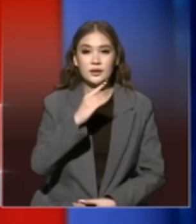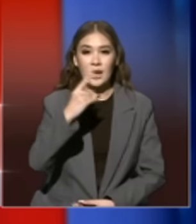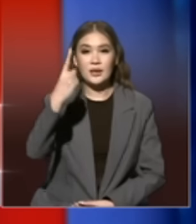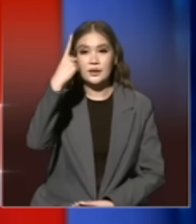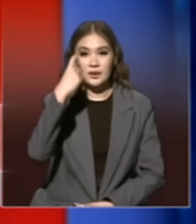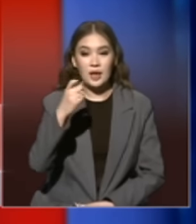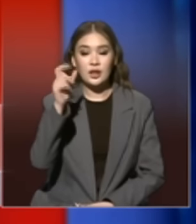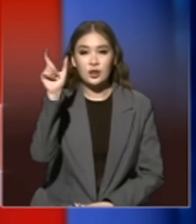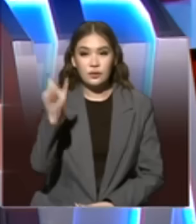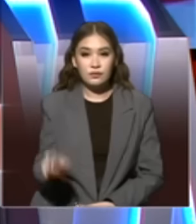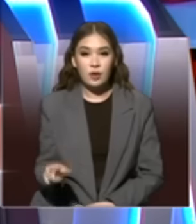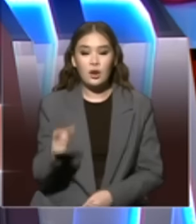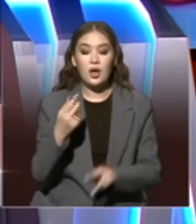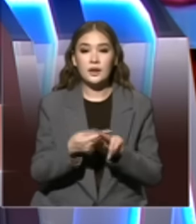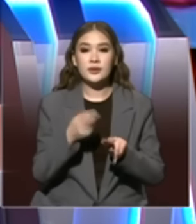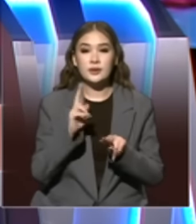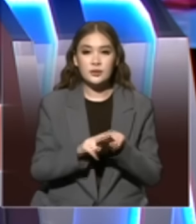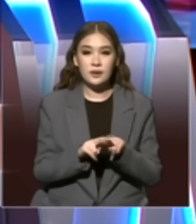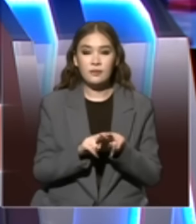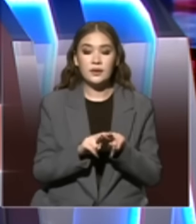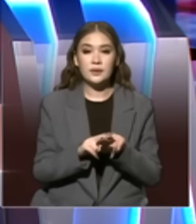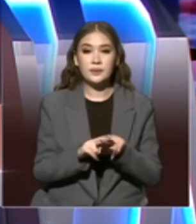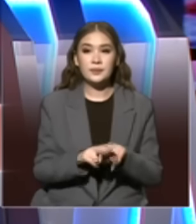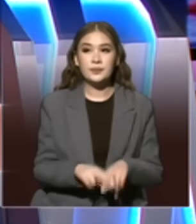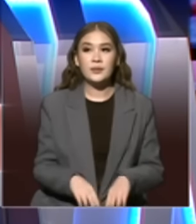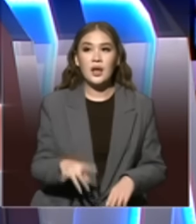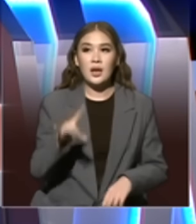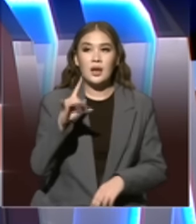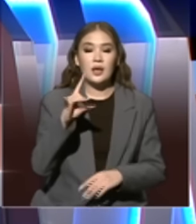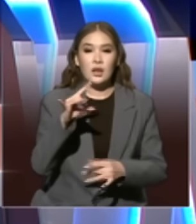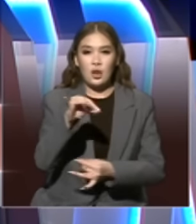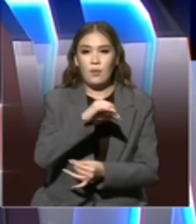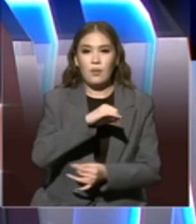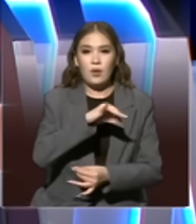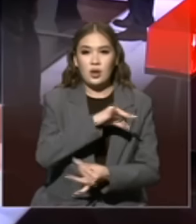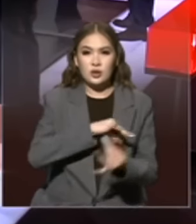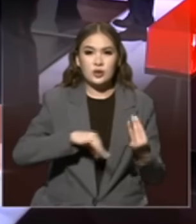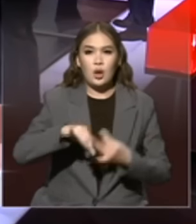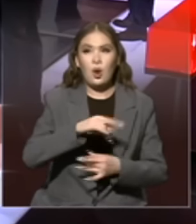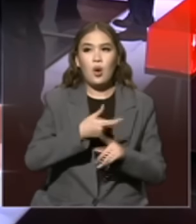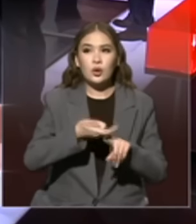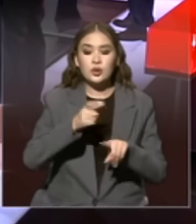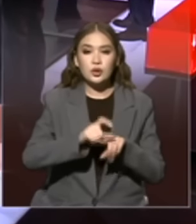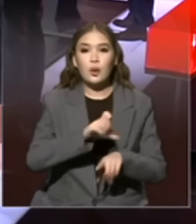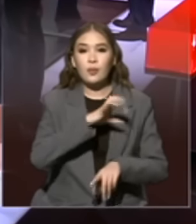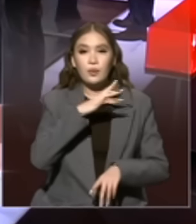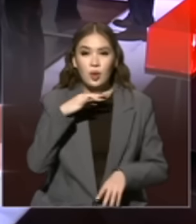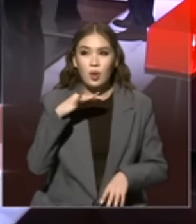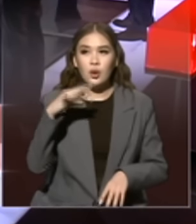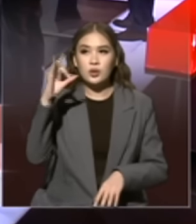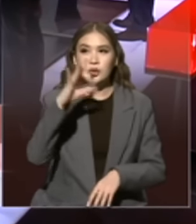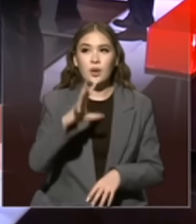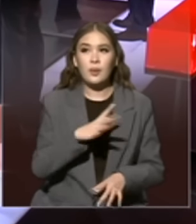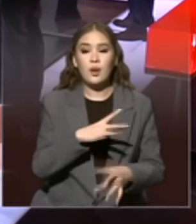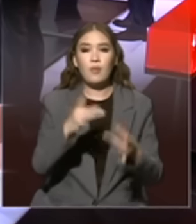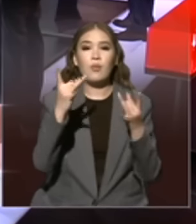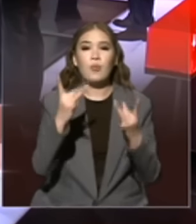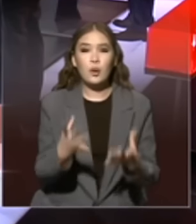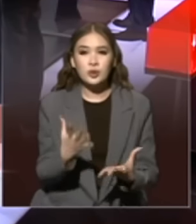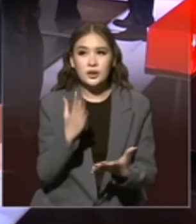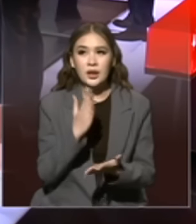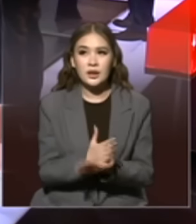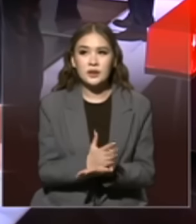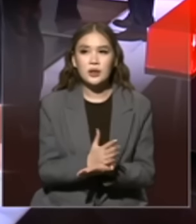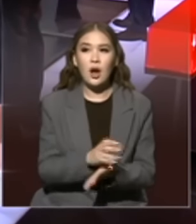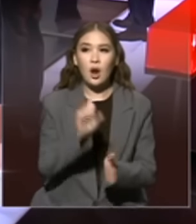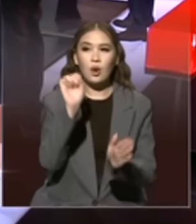кейін осындай іс жаңағы резонанс туғызып жатыр қоғамда. А жай істер бар енді осыған ұқсас осындай